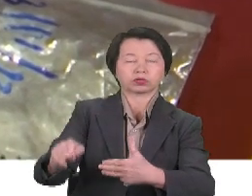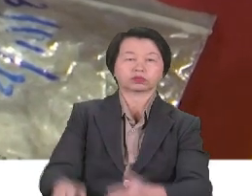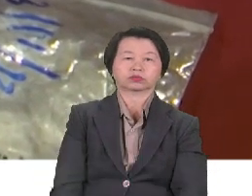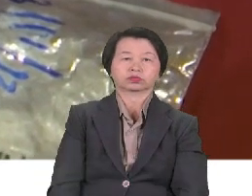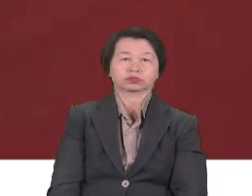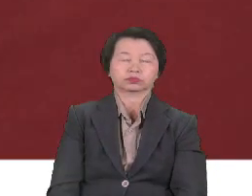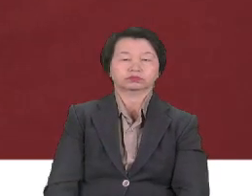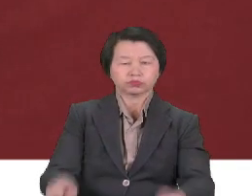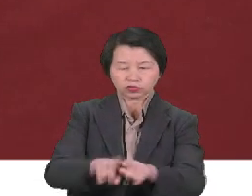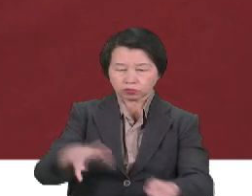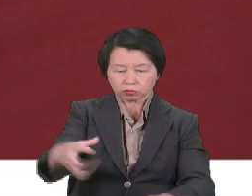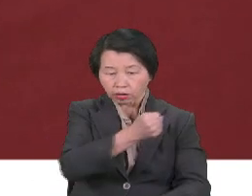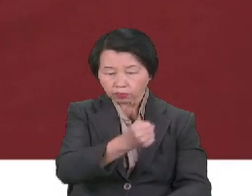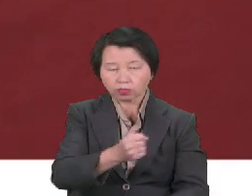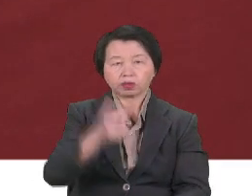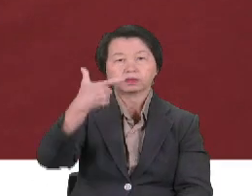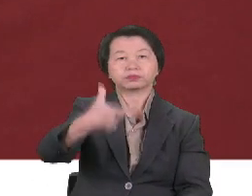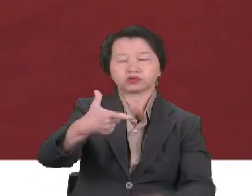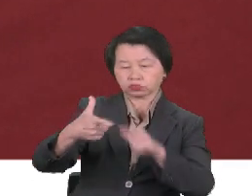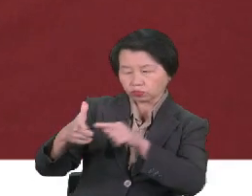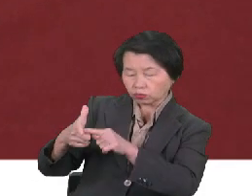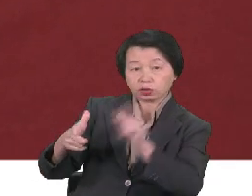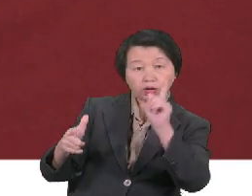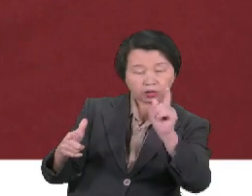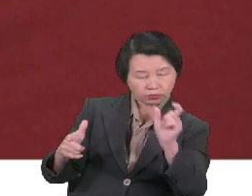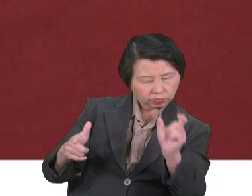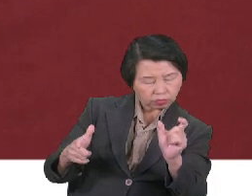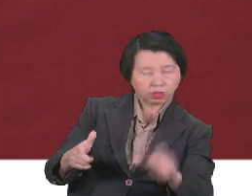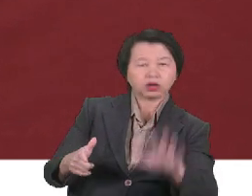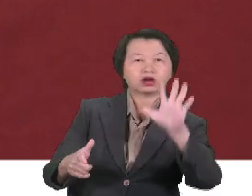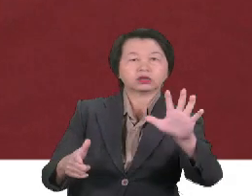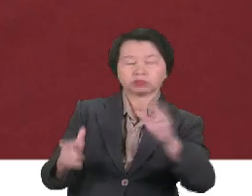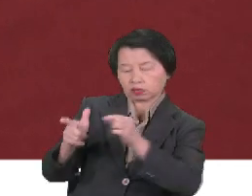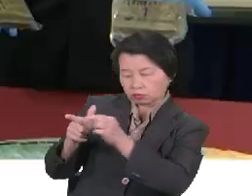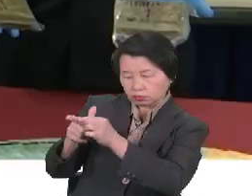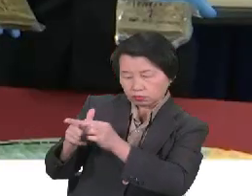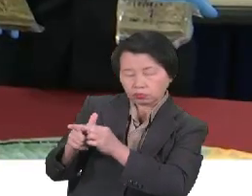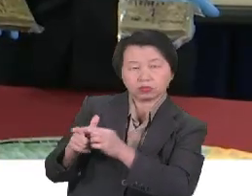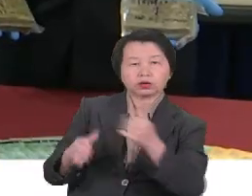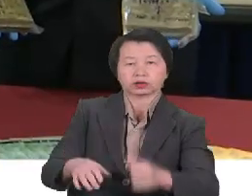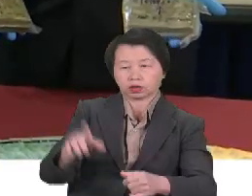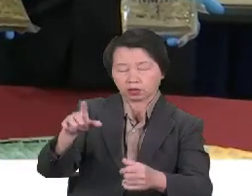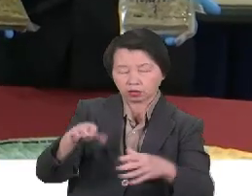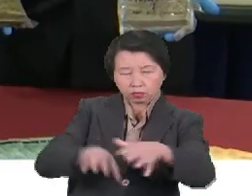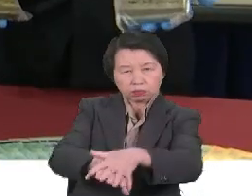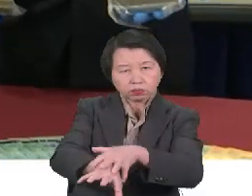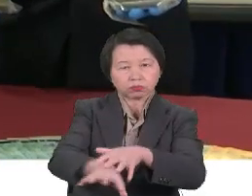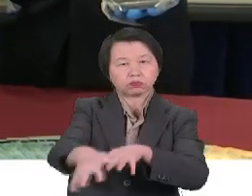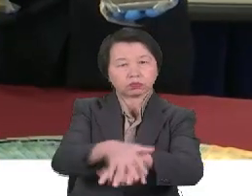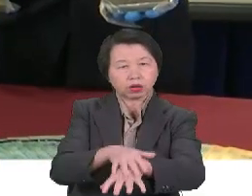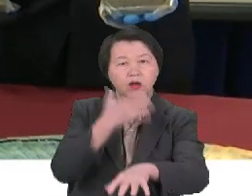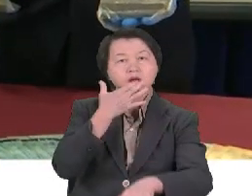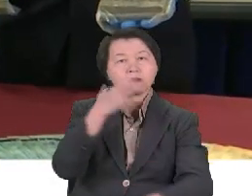Kuantan turut dirampas Sepucuk pistol satu kelopak lima butir peluru dan sepasang sarung tangan